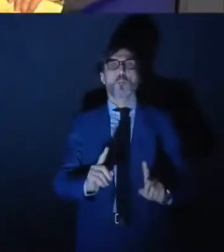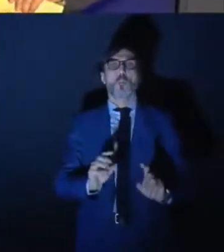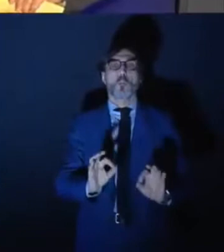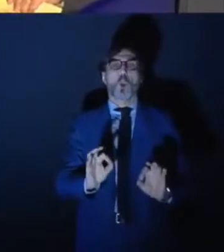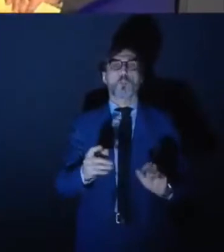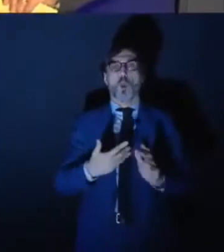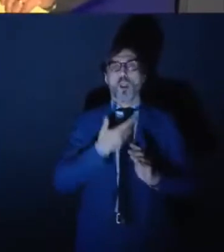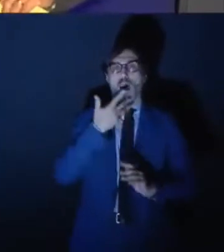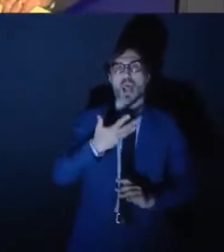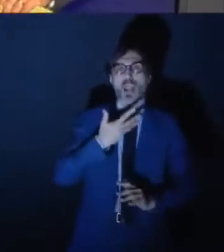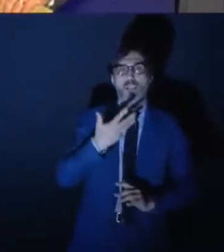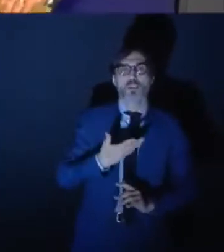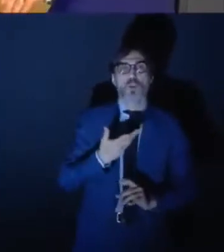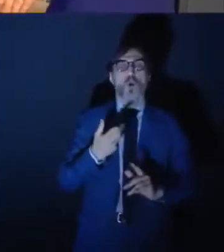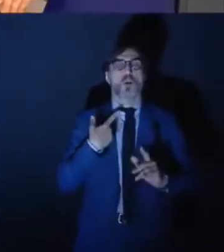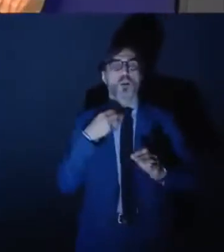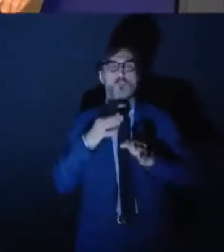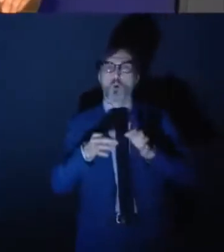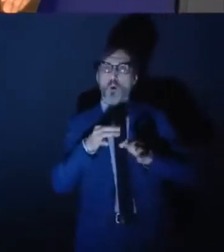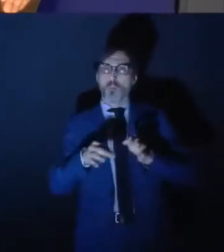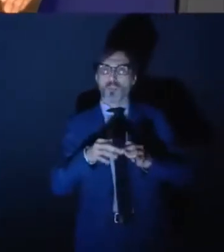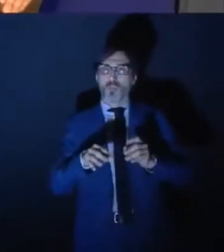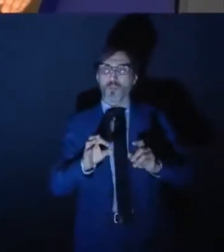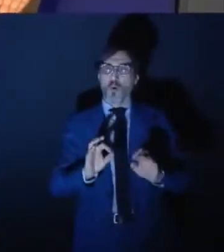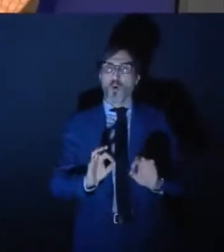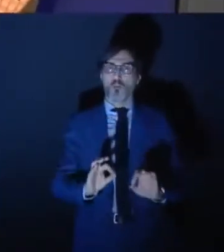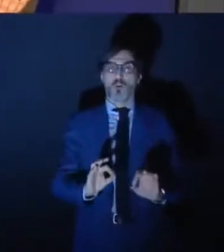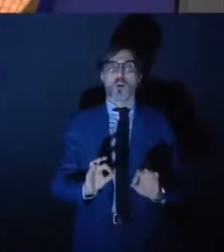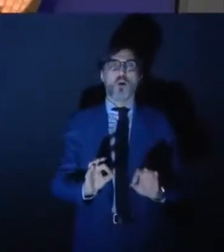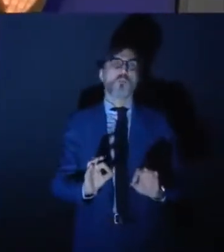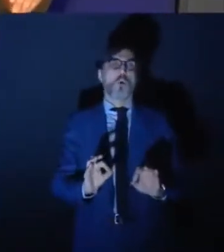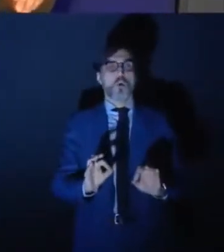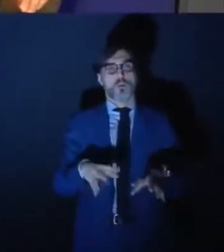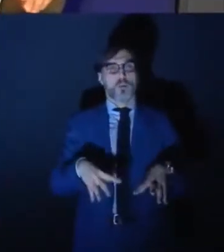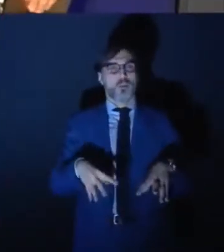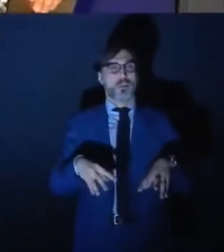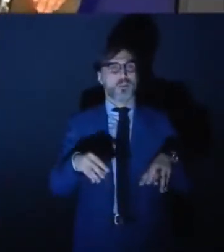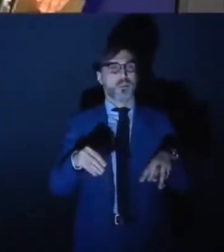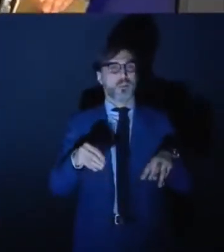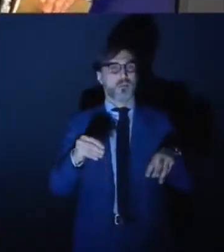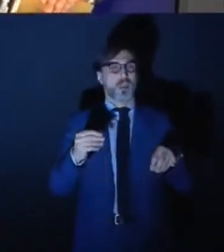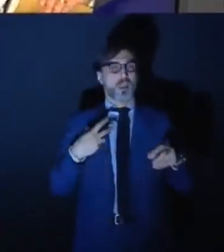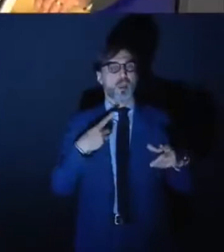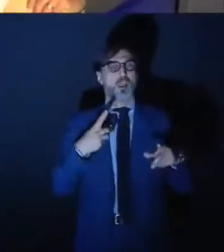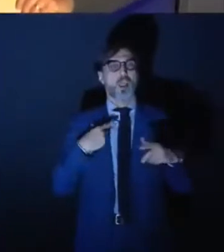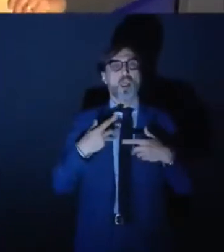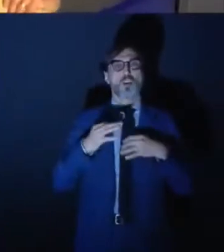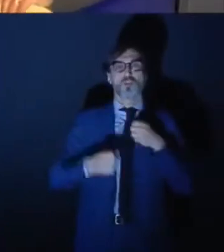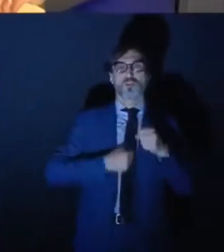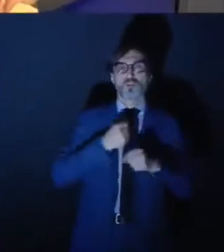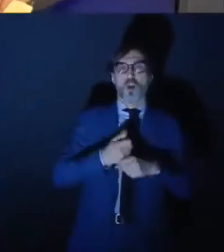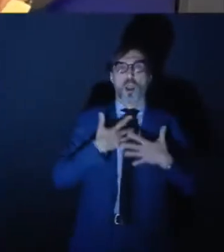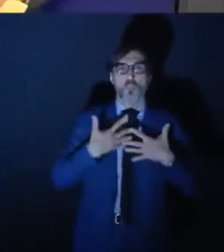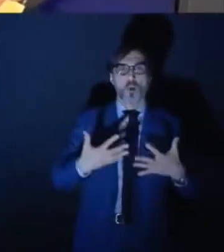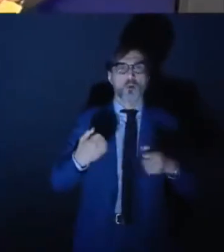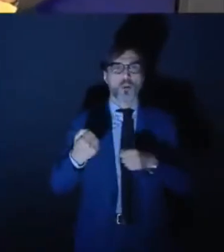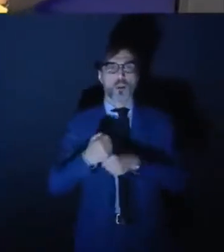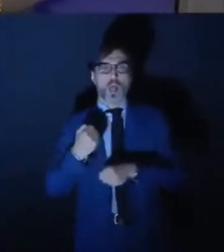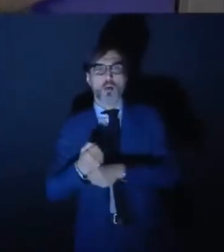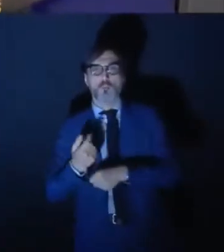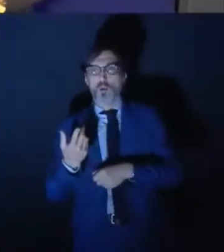narrazione il momento molto iniziale molto commovente la storia d'amore il lavoro e poi